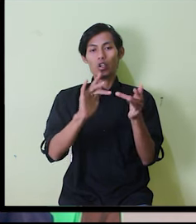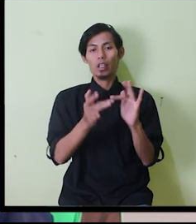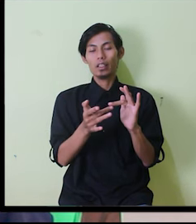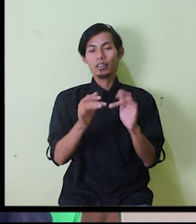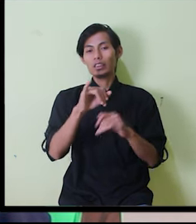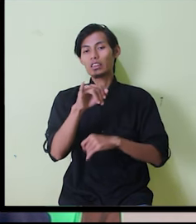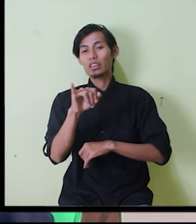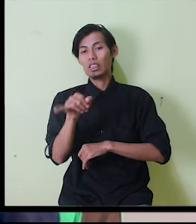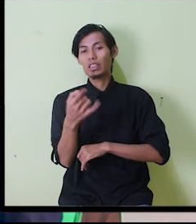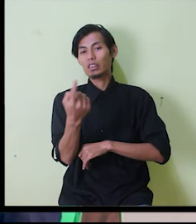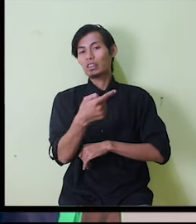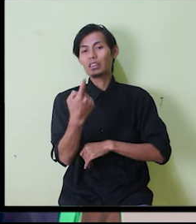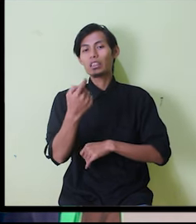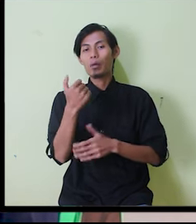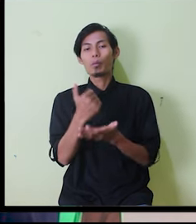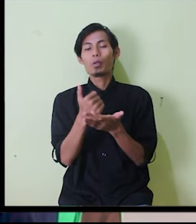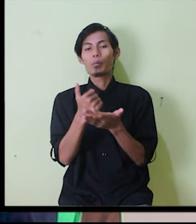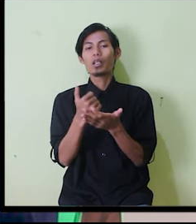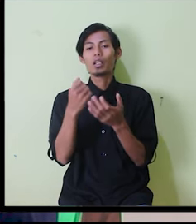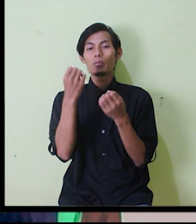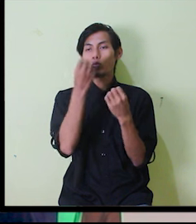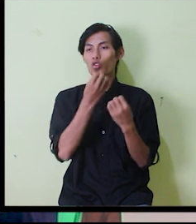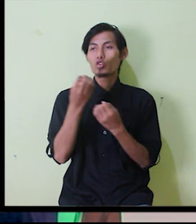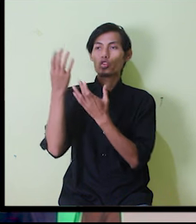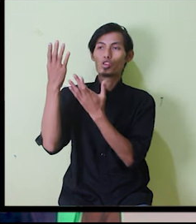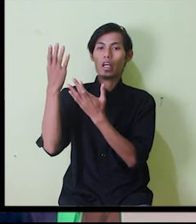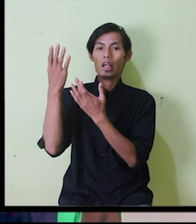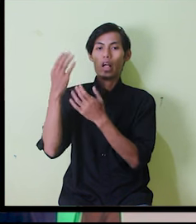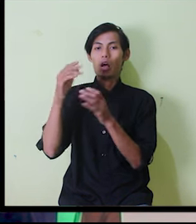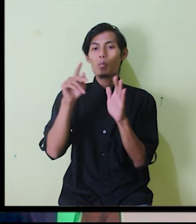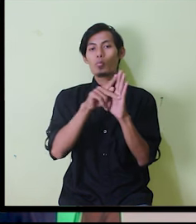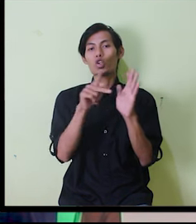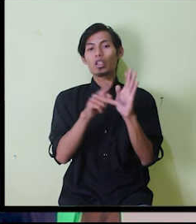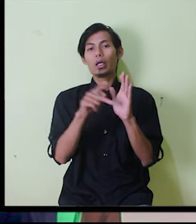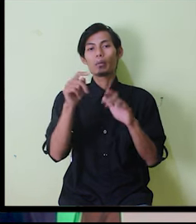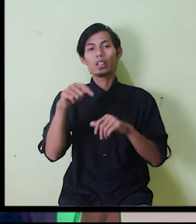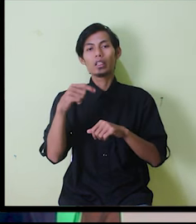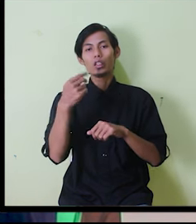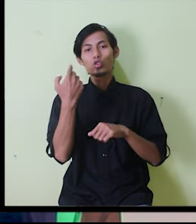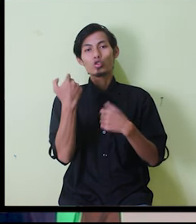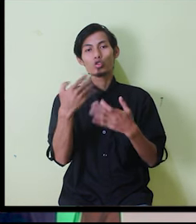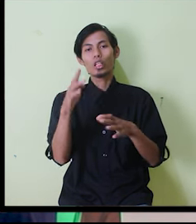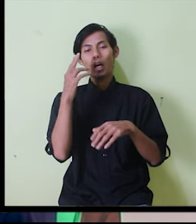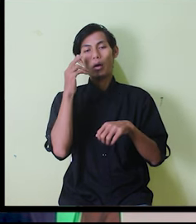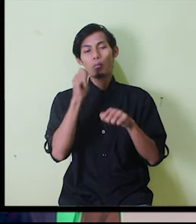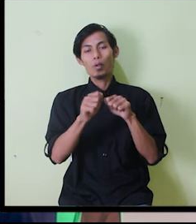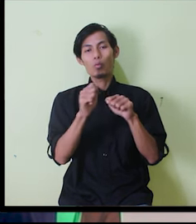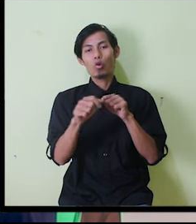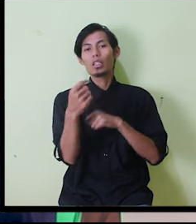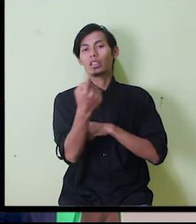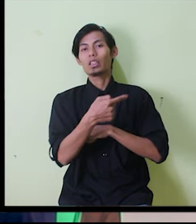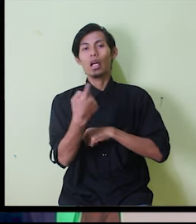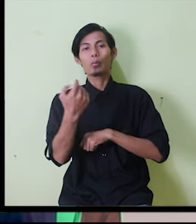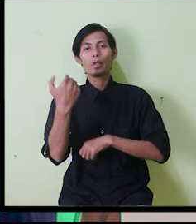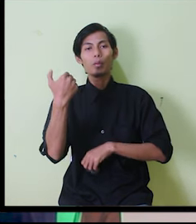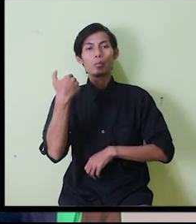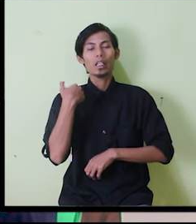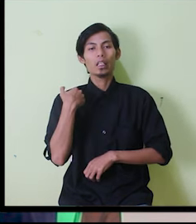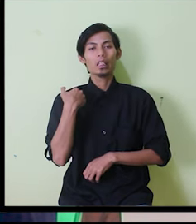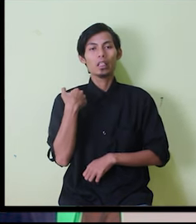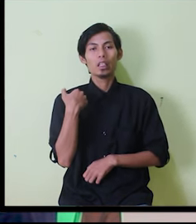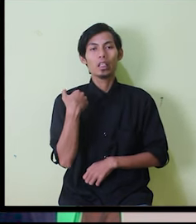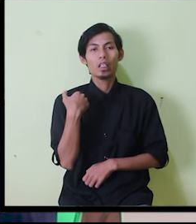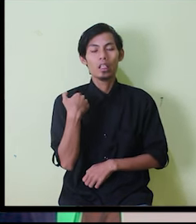kami sangat bersyukur sekali ya Mbak Lulu bahwasannya program ini telah membuat kami itu memiliki